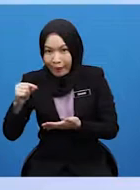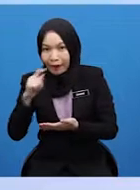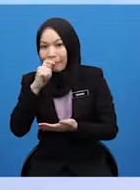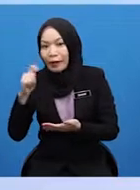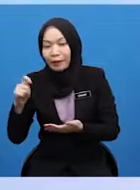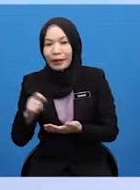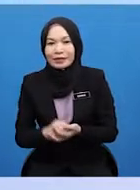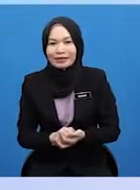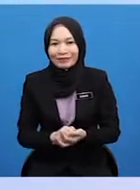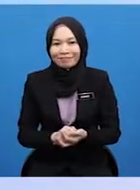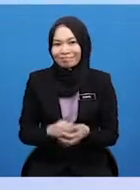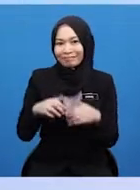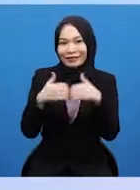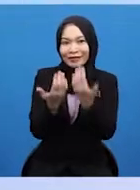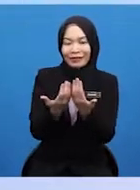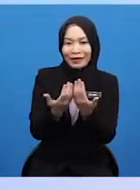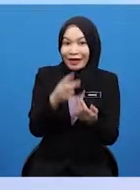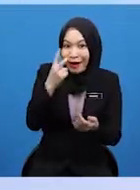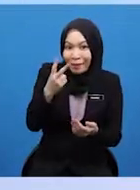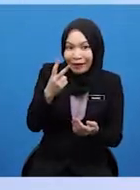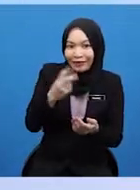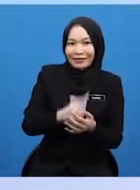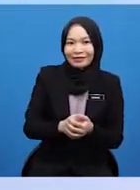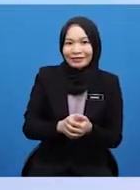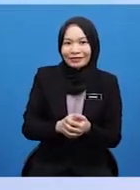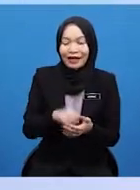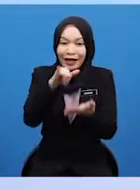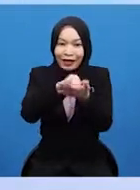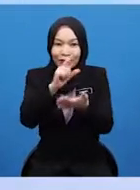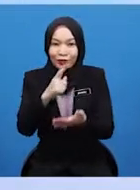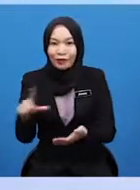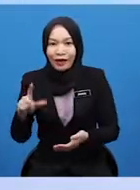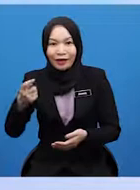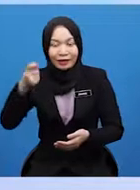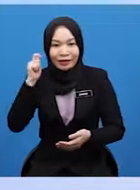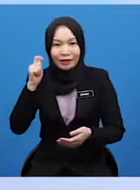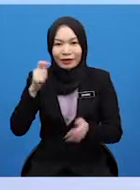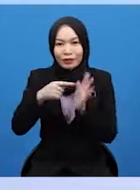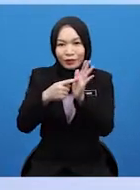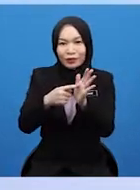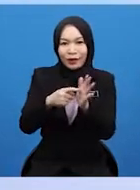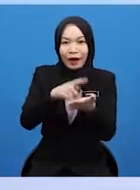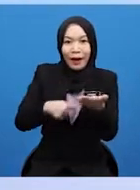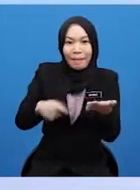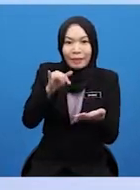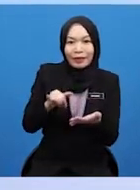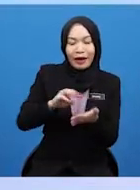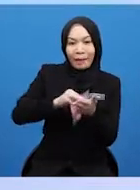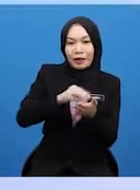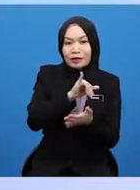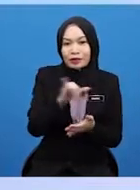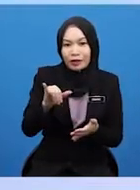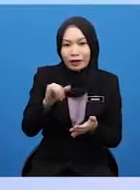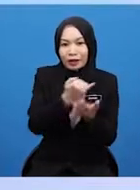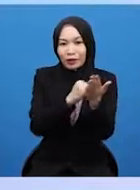tak? Begitulah tadi paparan apa yang dikatakan lukisan thumbnail atau lakaran kenit yang